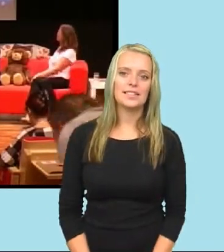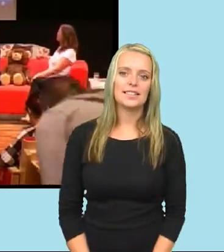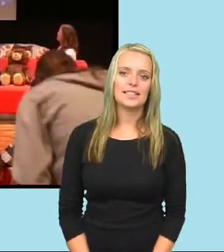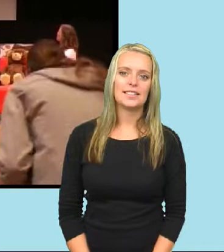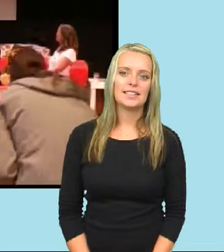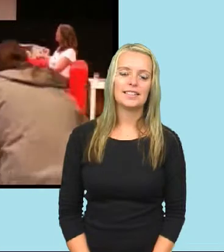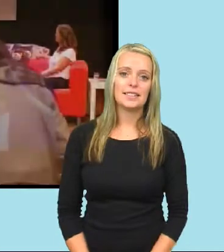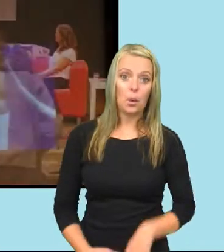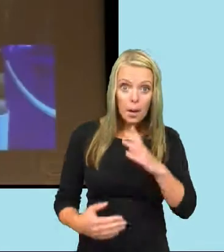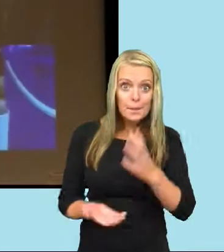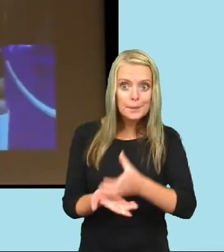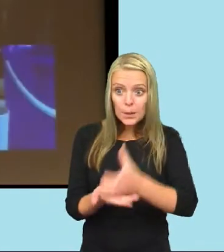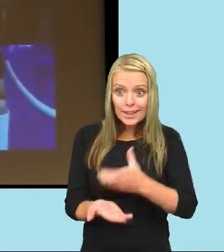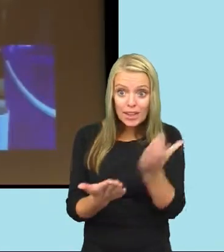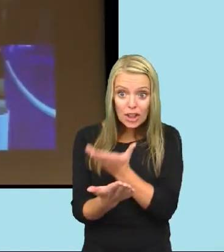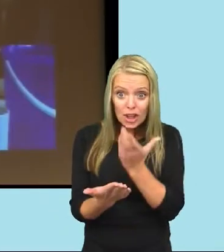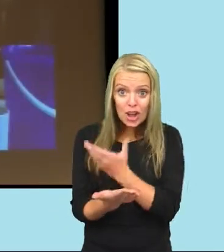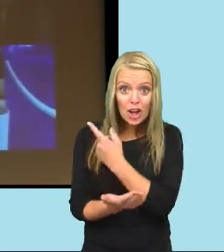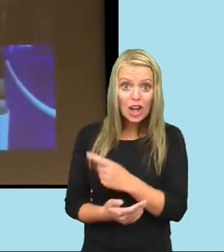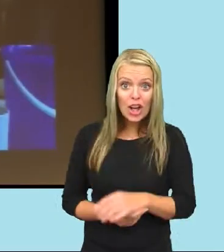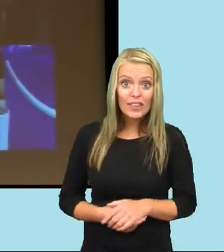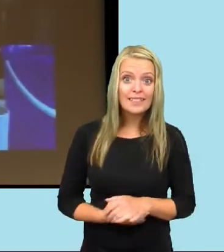Som är grön.